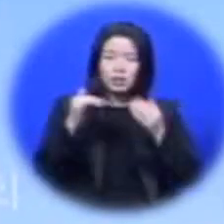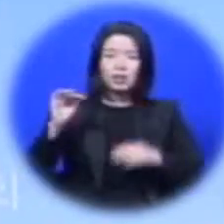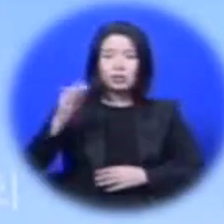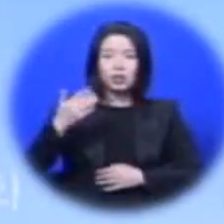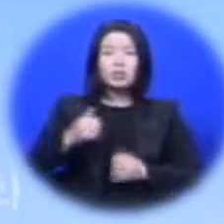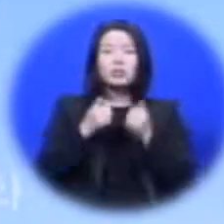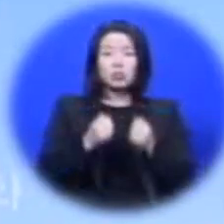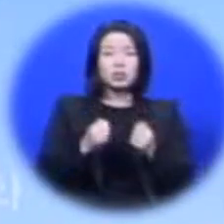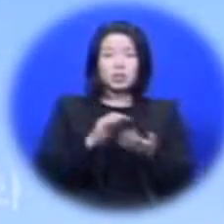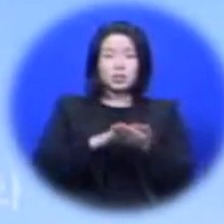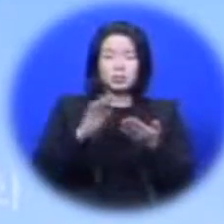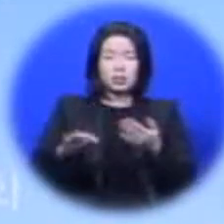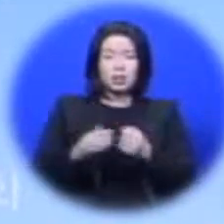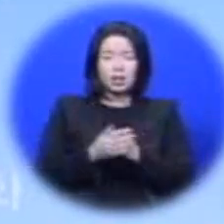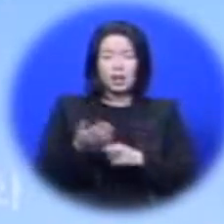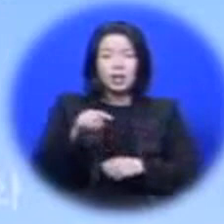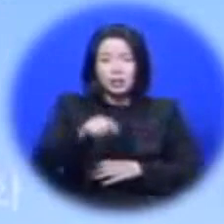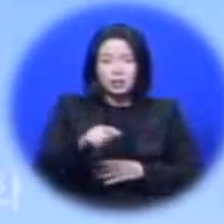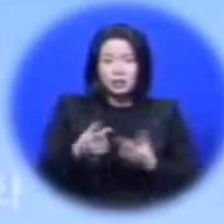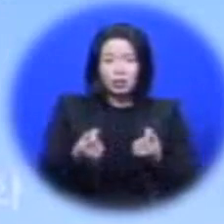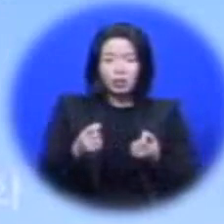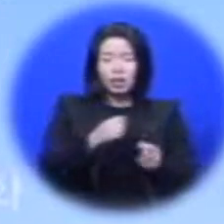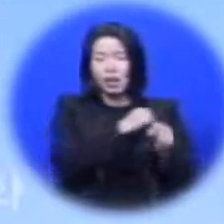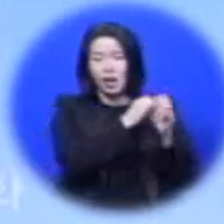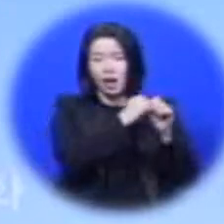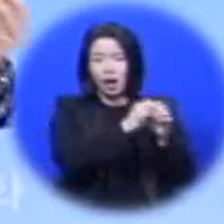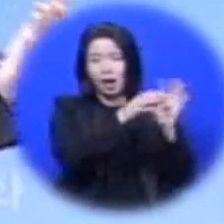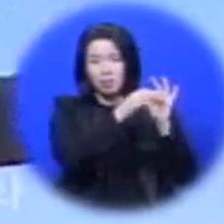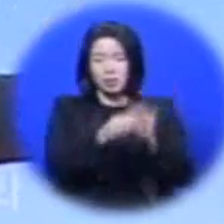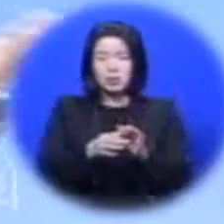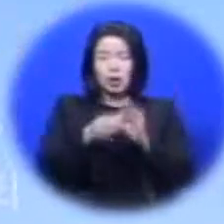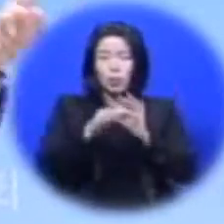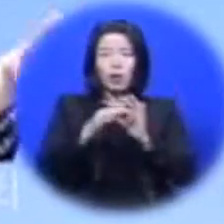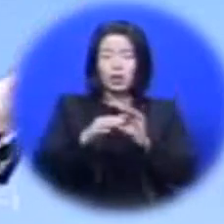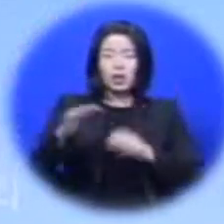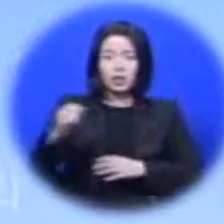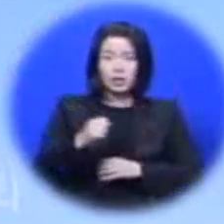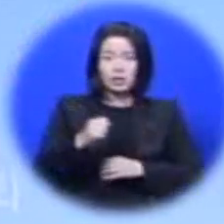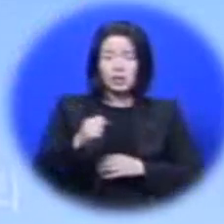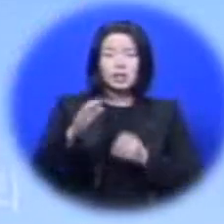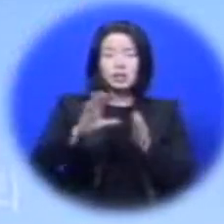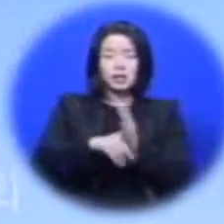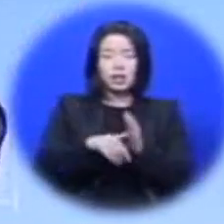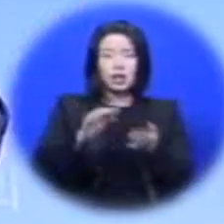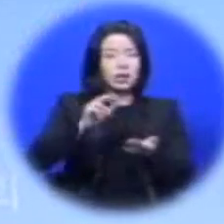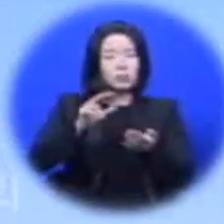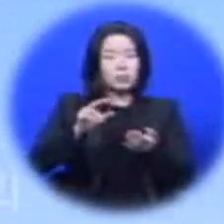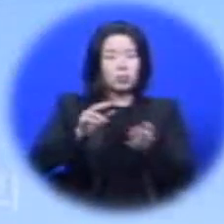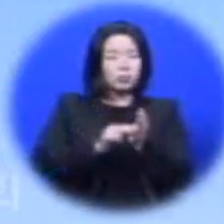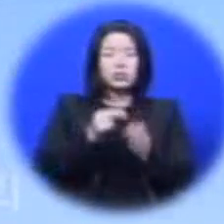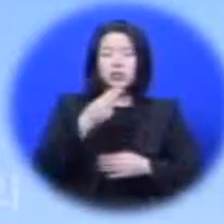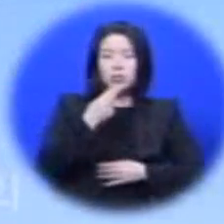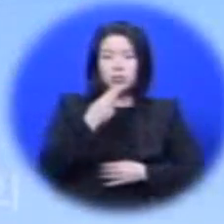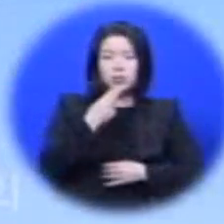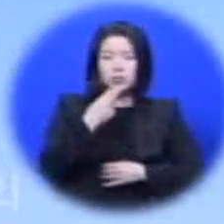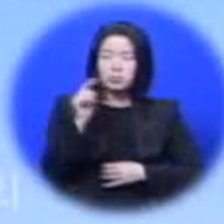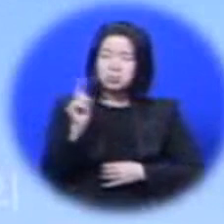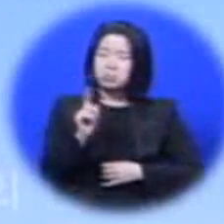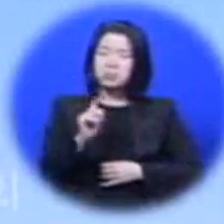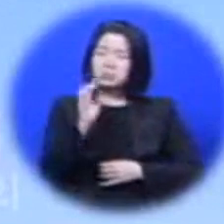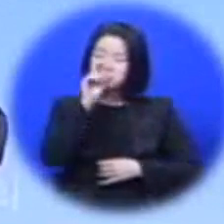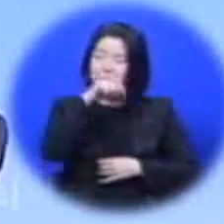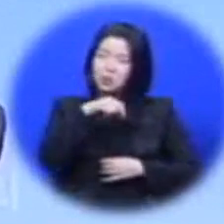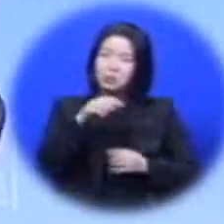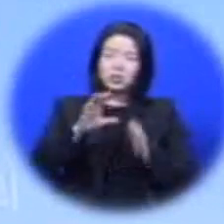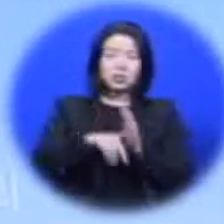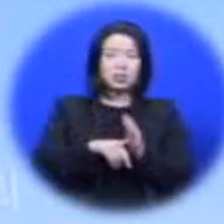존재입니다. 그러나 그렇게 하면서 우리가 이렇게 관계를 가질 때 문제가 없게 사는 거예요. 어차피 더러워질 거 뭐 그렇게